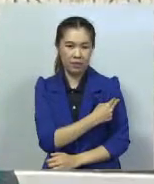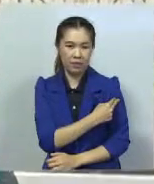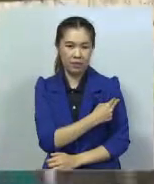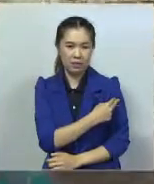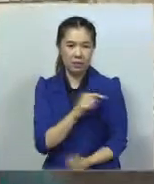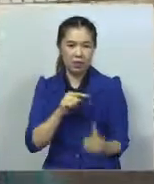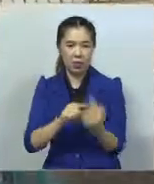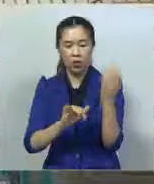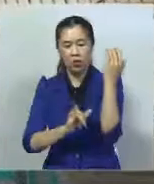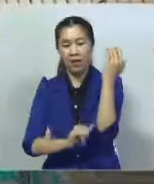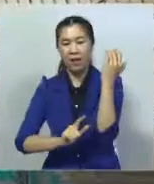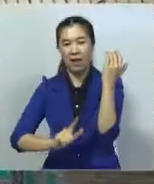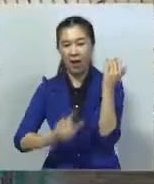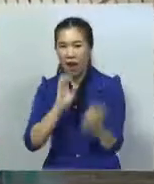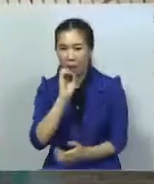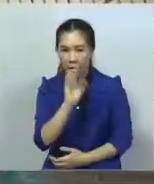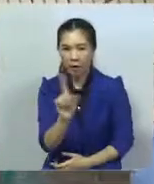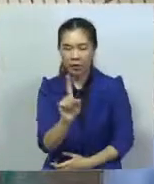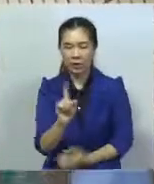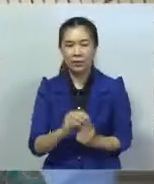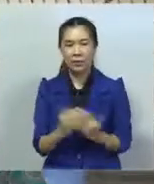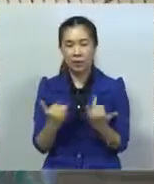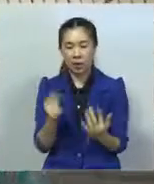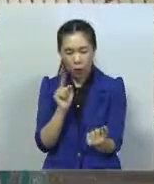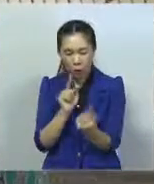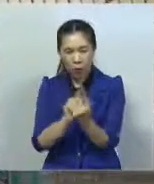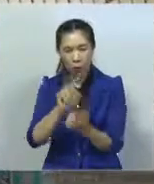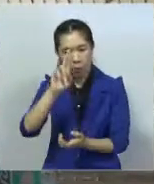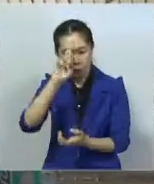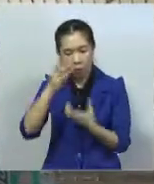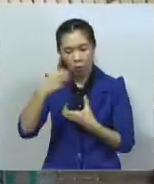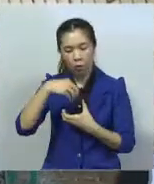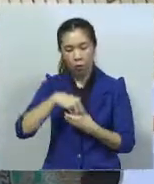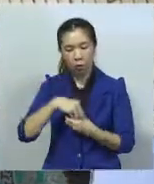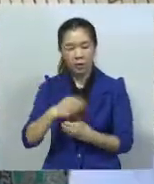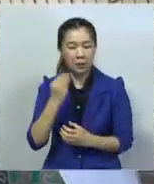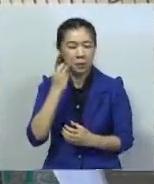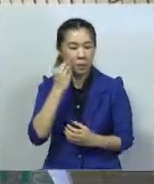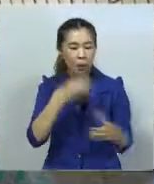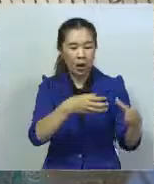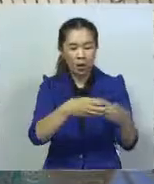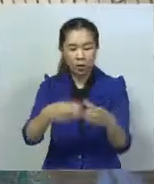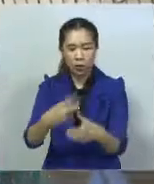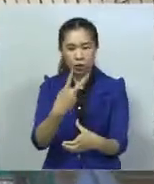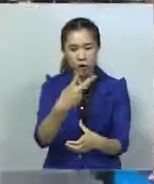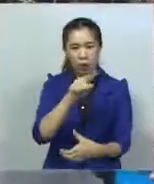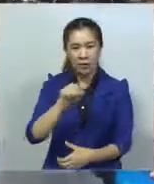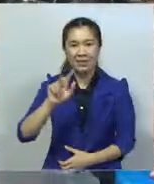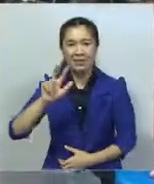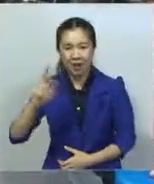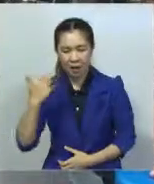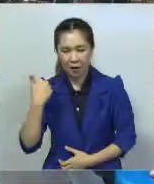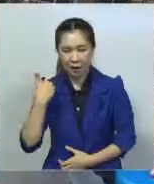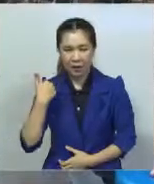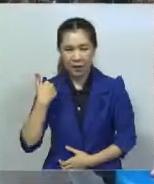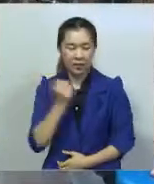ธารณสุขจังหวัดยะลาบอกว่าตอนนี้เนี่ยเริ่มพบผู้ป่วยด้วยโรคชิคุนกุนย่า2-3หมู่บ้านในเขตเทศบาลยะลาซึ่งส